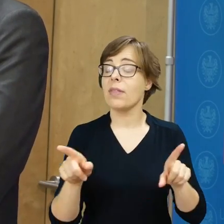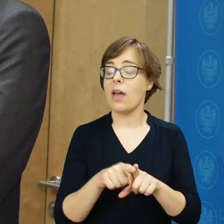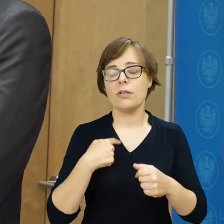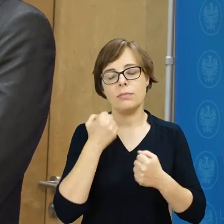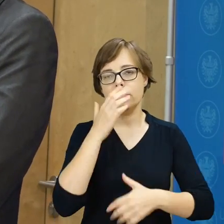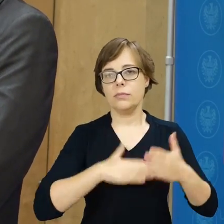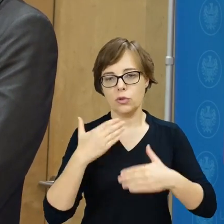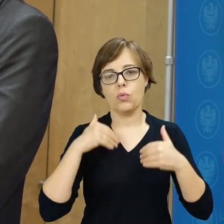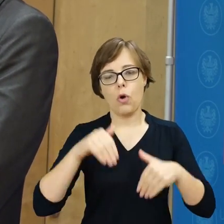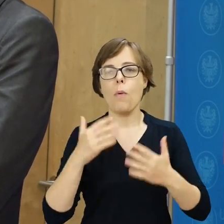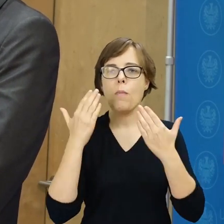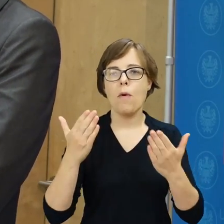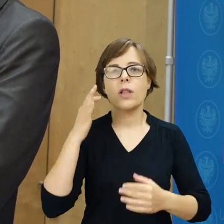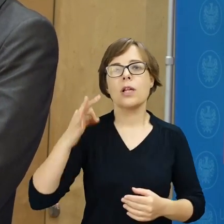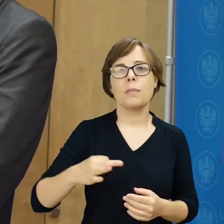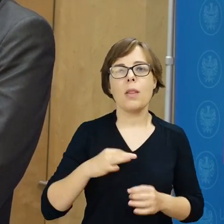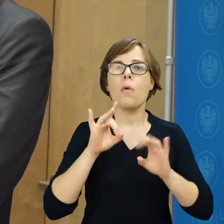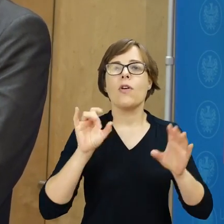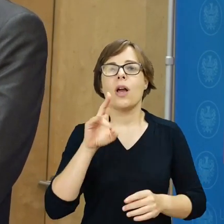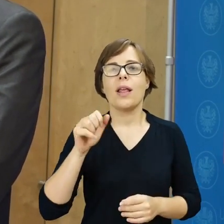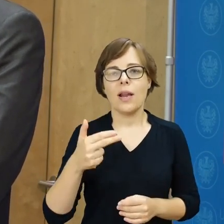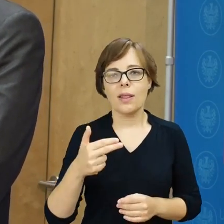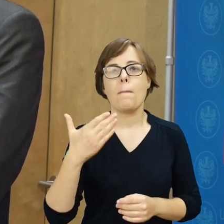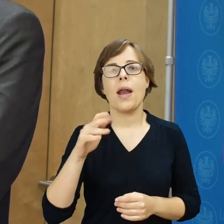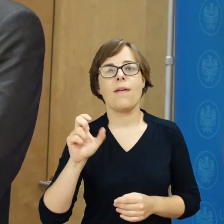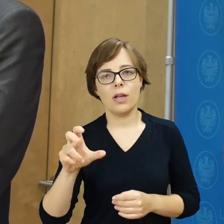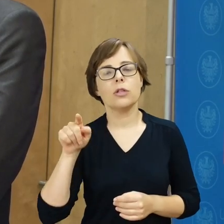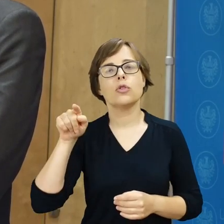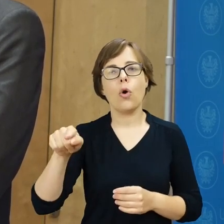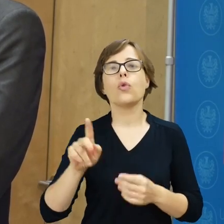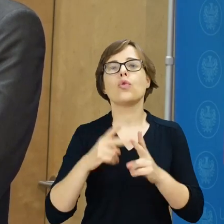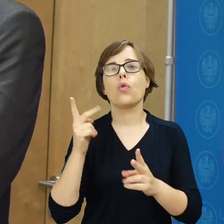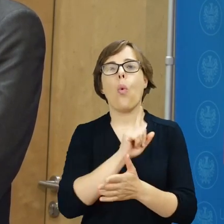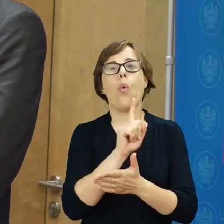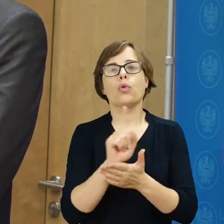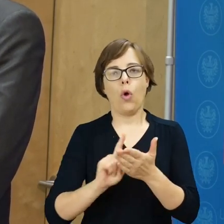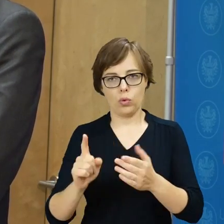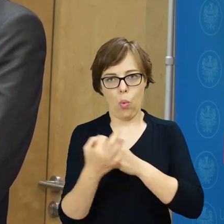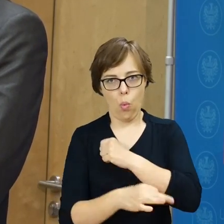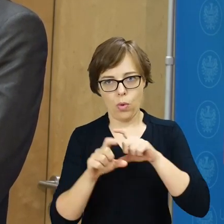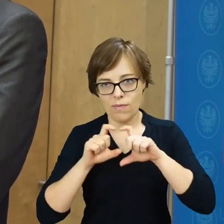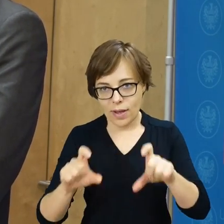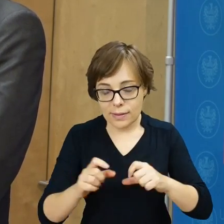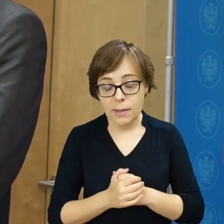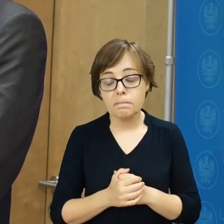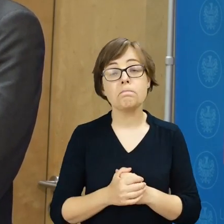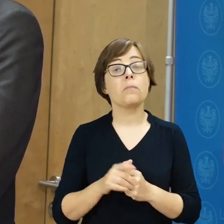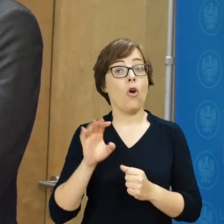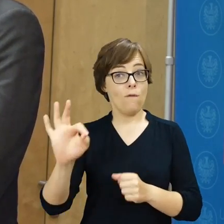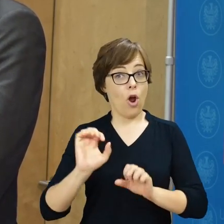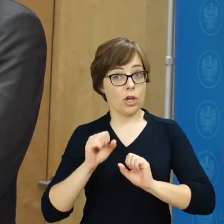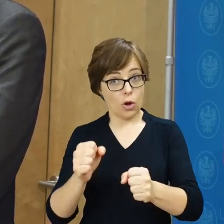profesora Krystiana Markiewicza z Uniwersytetu Śląskiego, którego działalność także z mediów, także